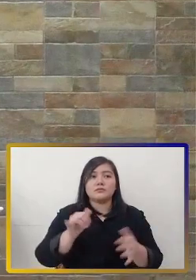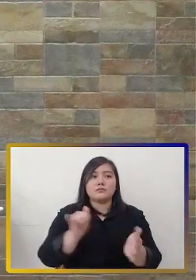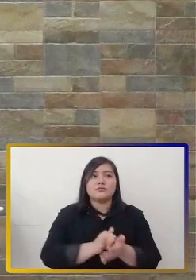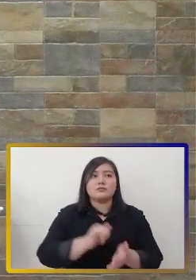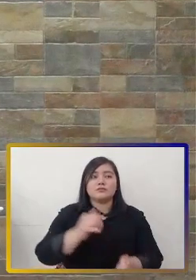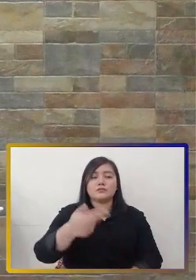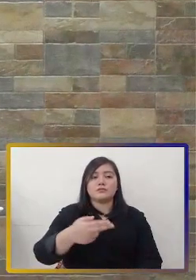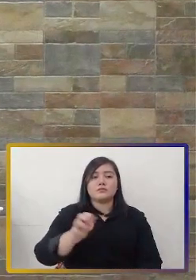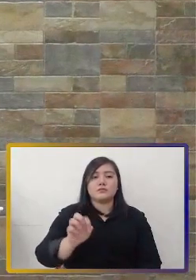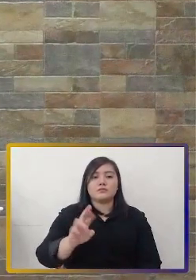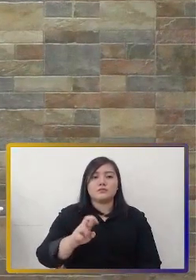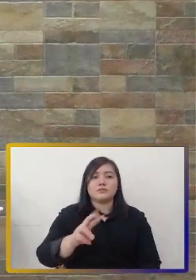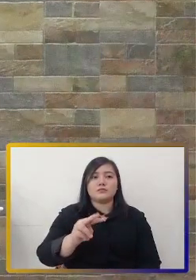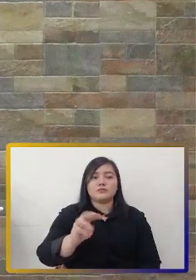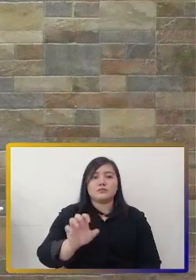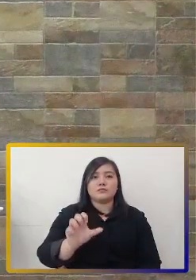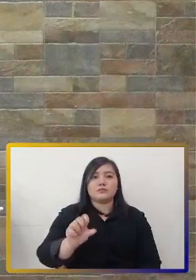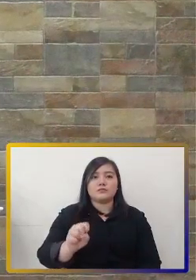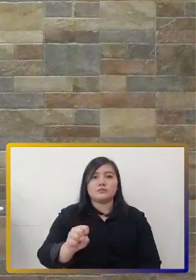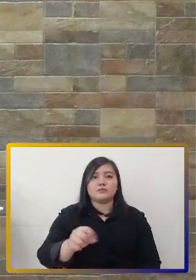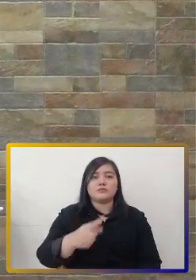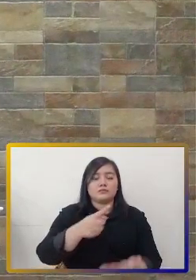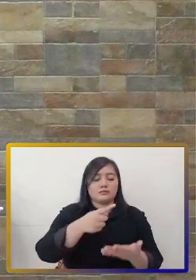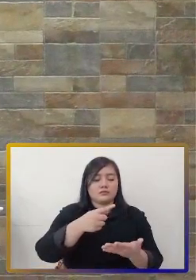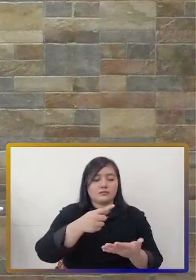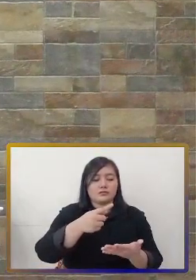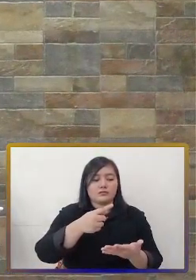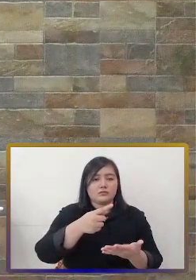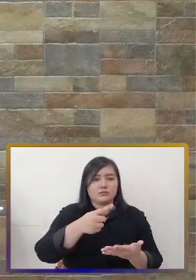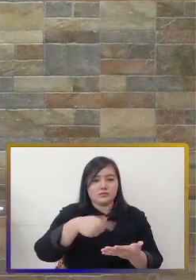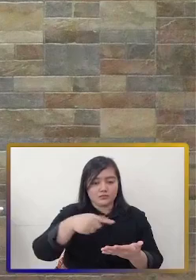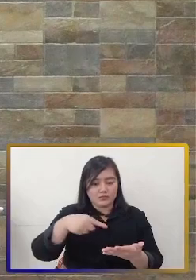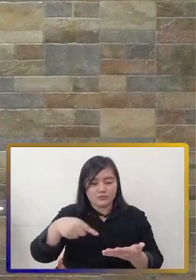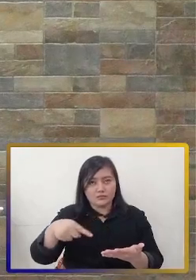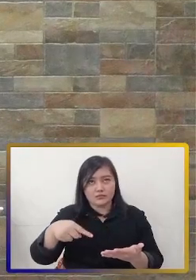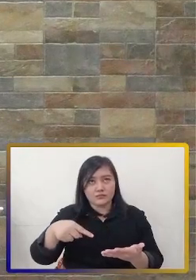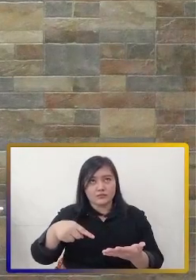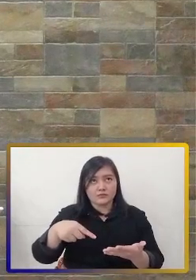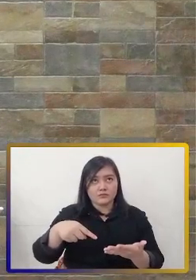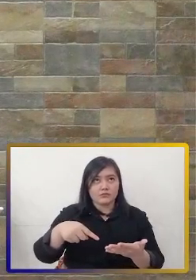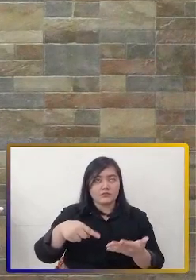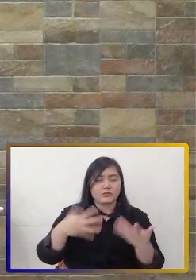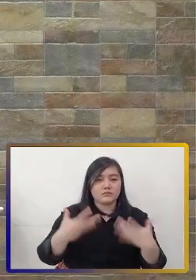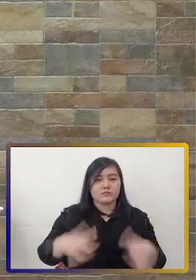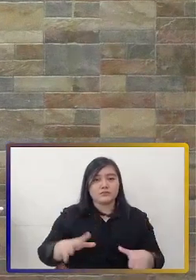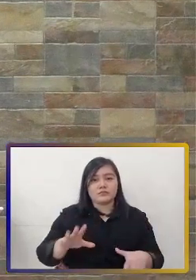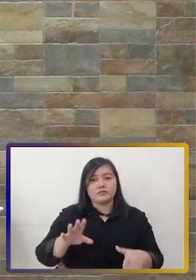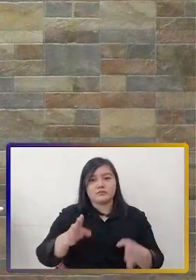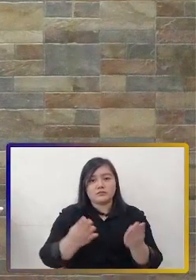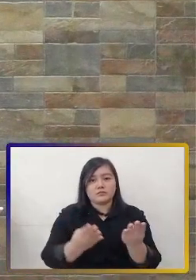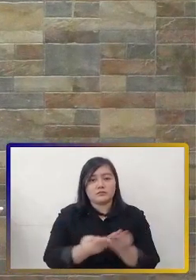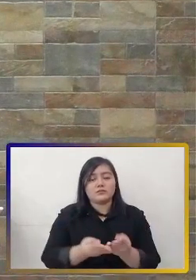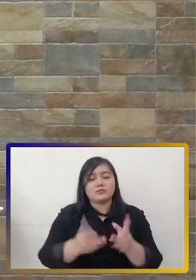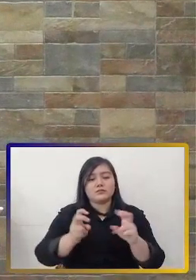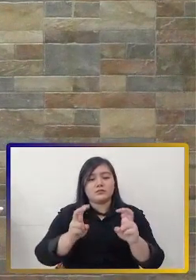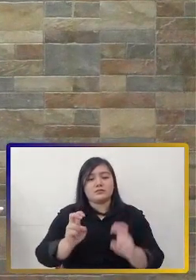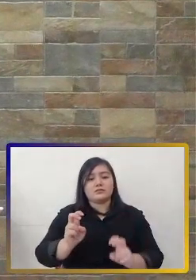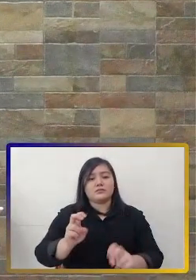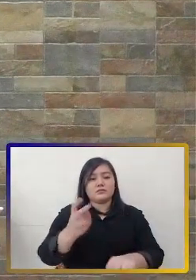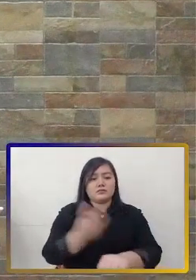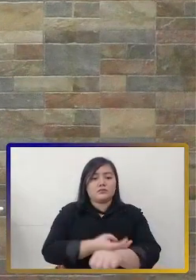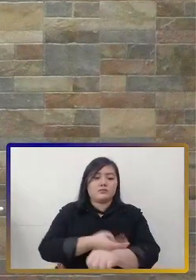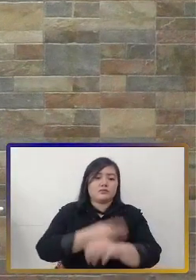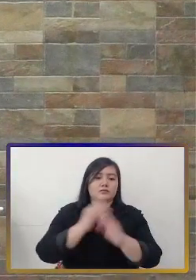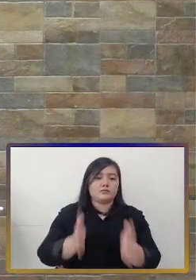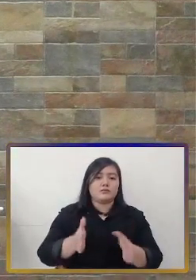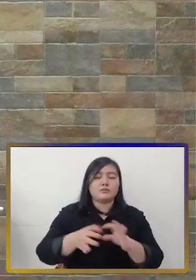yung tinatawag na Shepherd of Hermas. And also, as far as the yung tinatawag